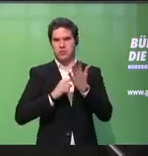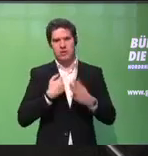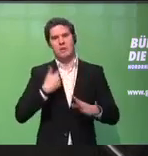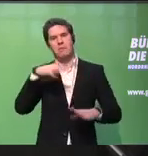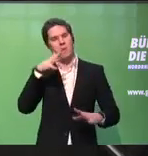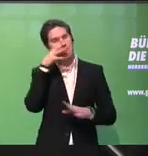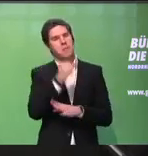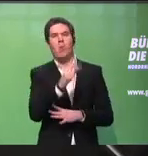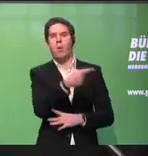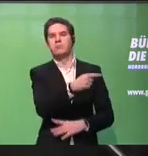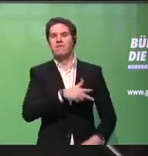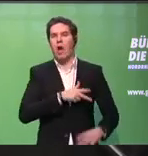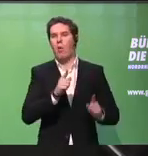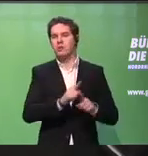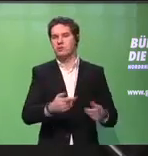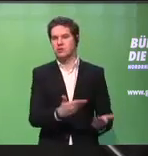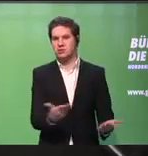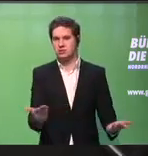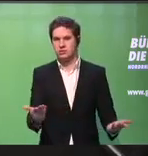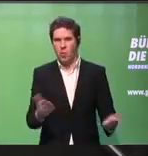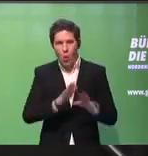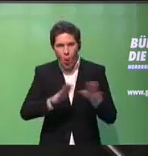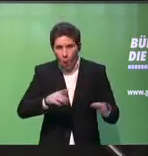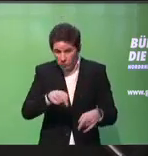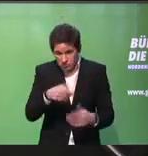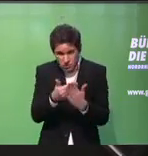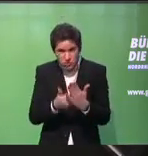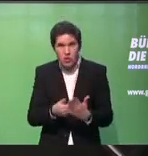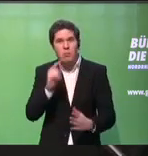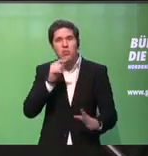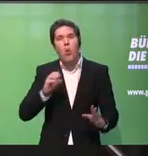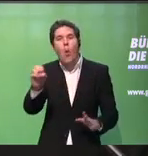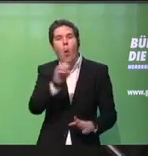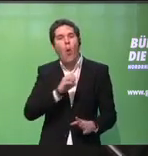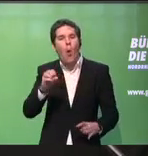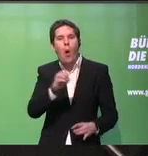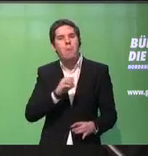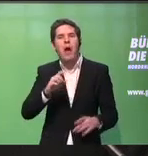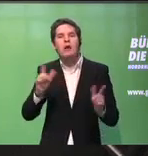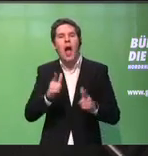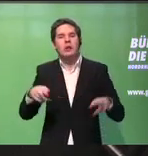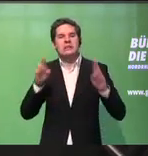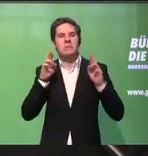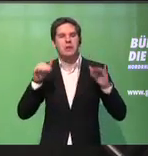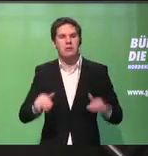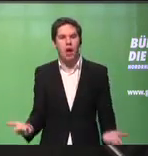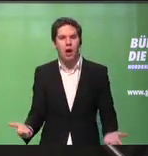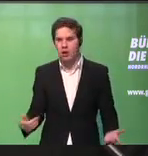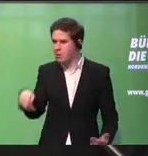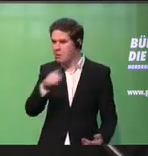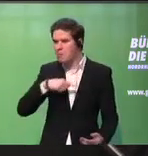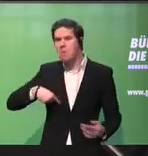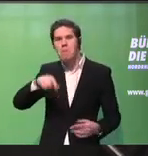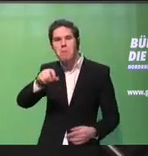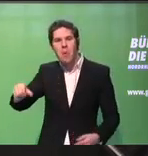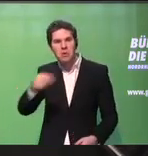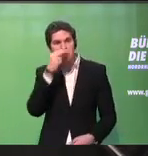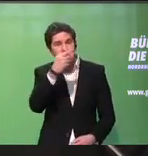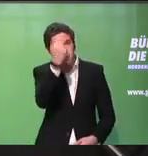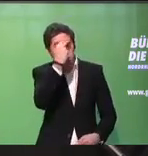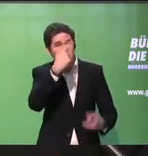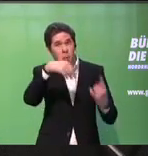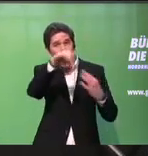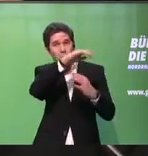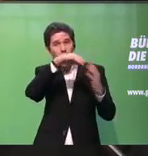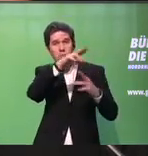die Demokratie, nur so wird Europa in Augen der Bürgerinnen und Bürger wieder Respekt finden. Wenn die Bürger das Gefühl haben und berechtigt